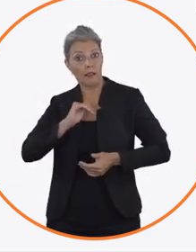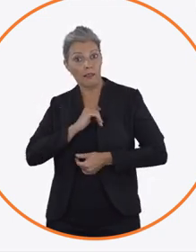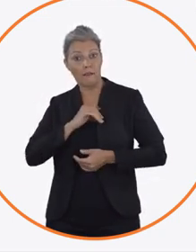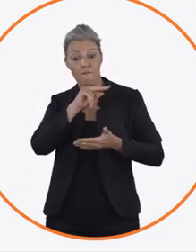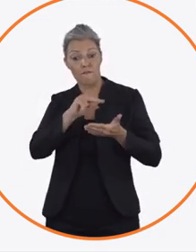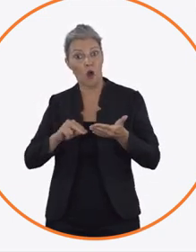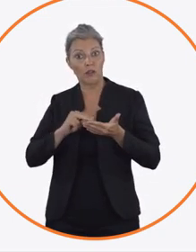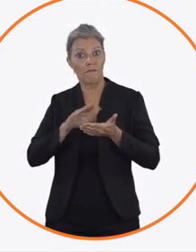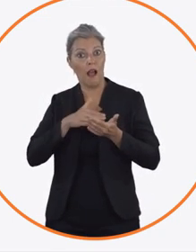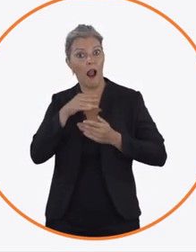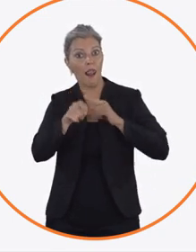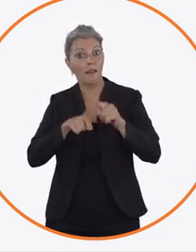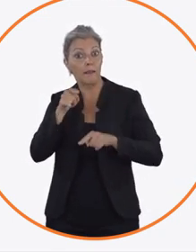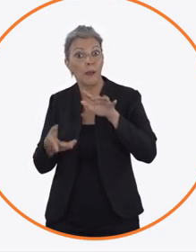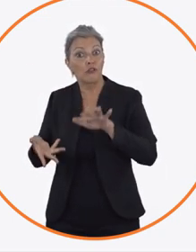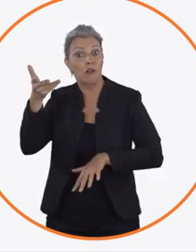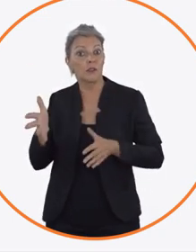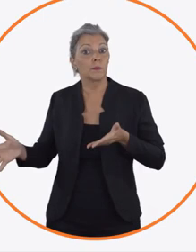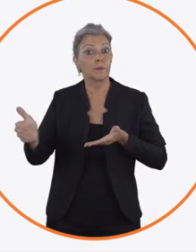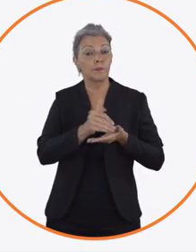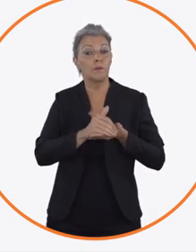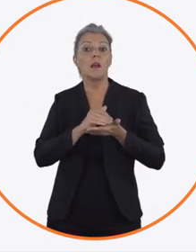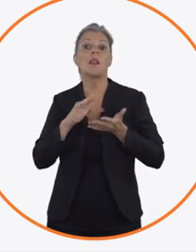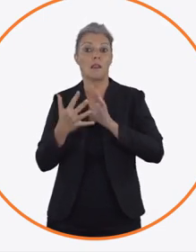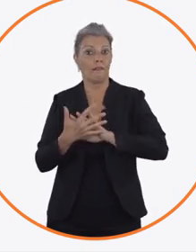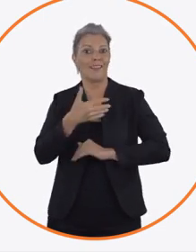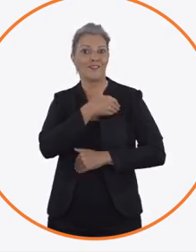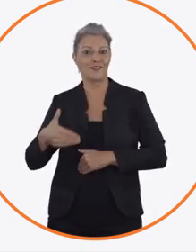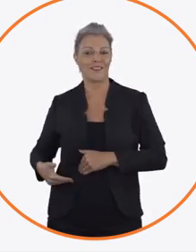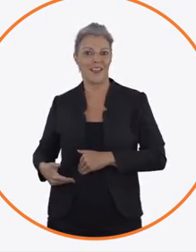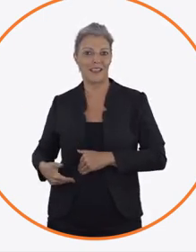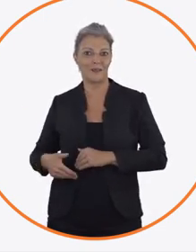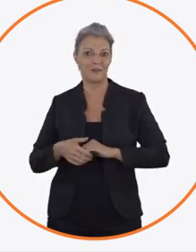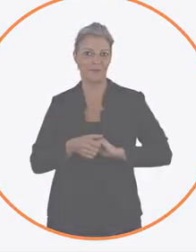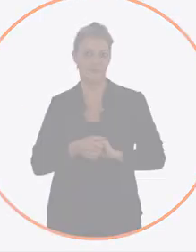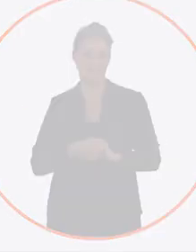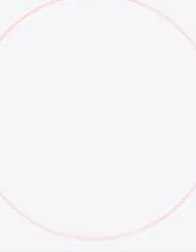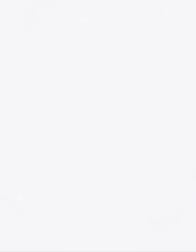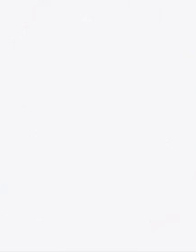preferenza in ordine di lista. Saranno eletti i candidati che riporteranno il maggior numero di preferenze.